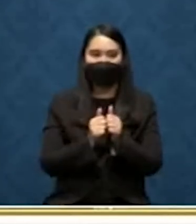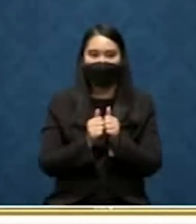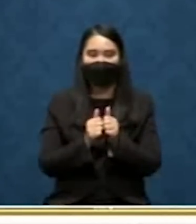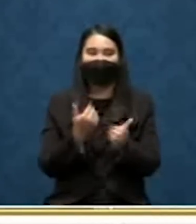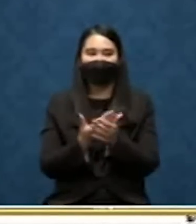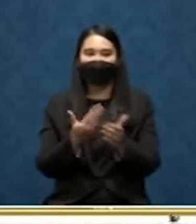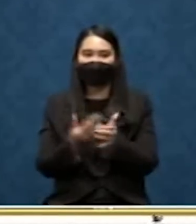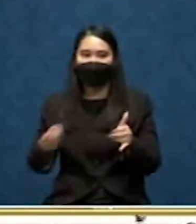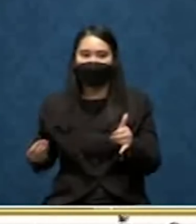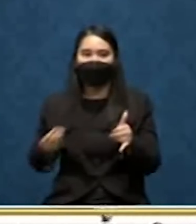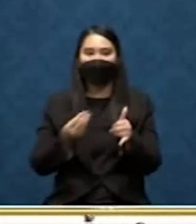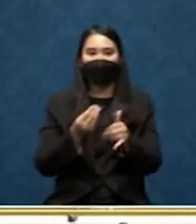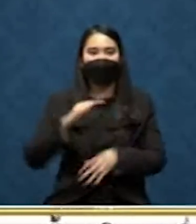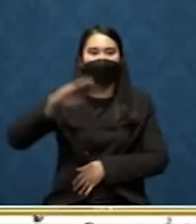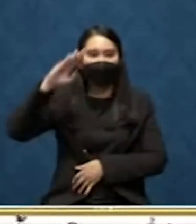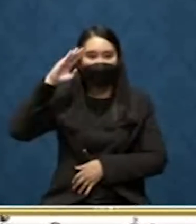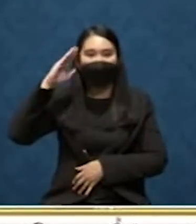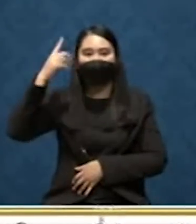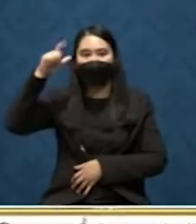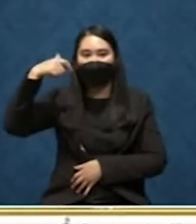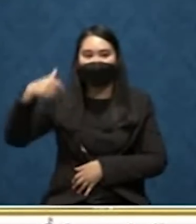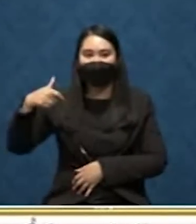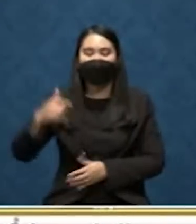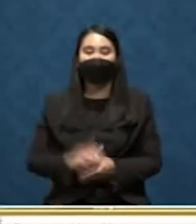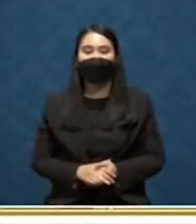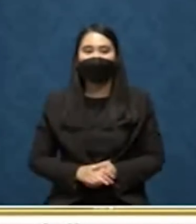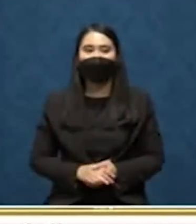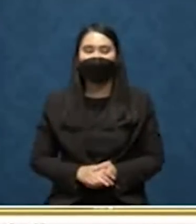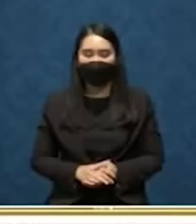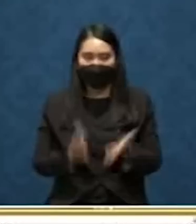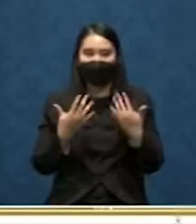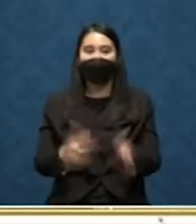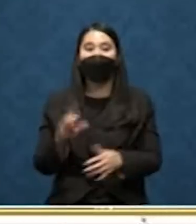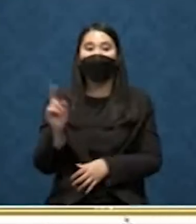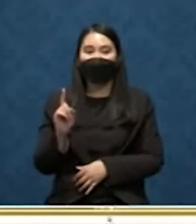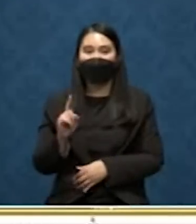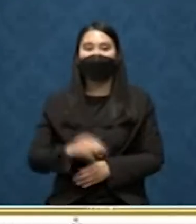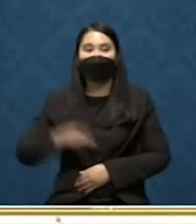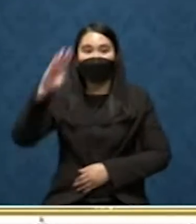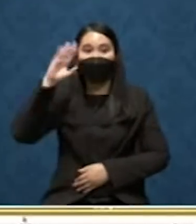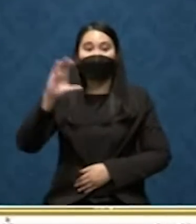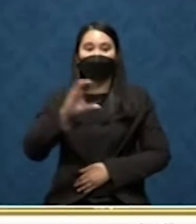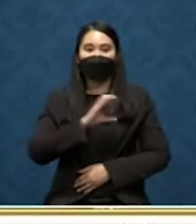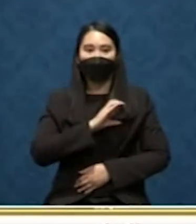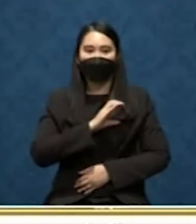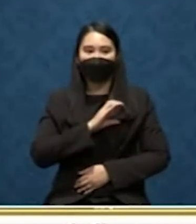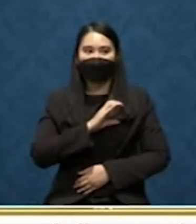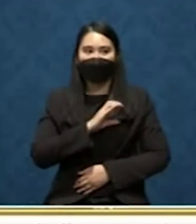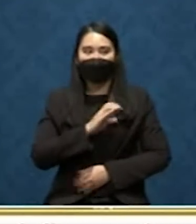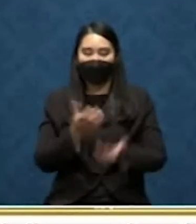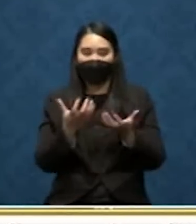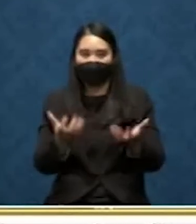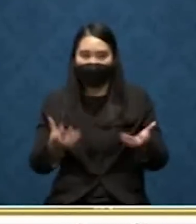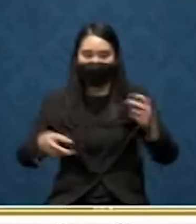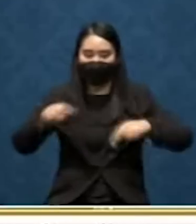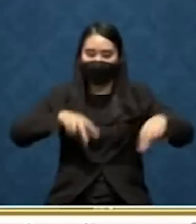เพื่อส่งให้กบกองทัพเมียนมาด้วยมากไปกวานั้น เมื่อตำรวจไปค้นทับสินของ นายท